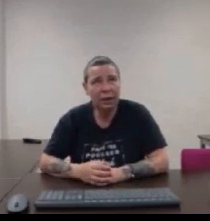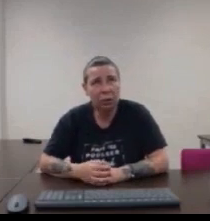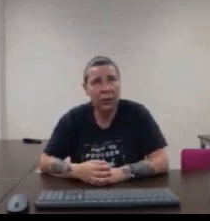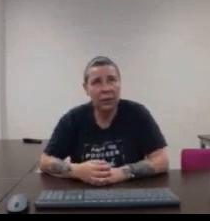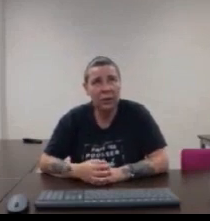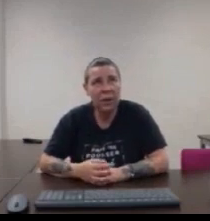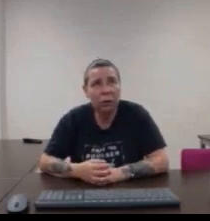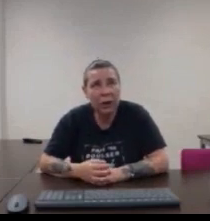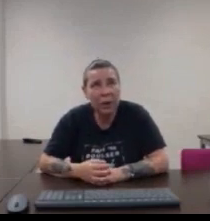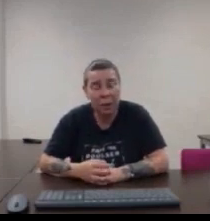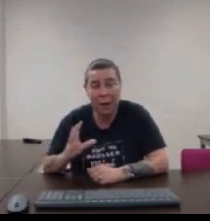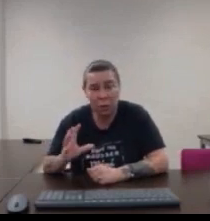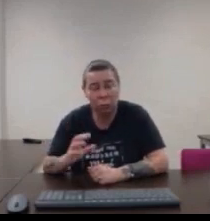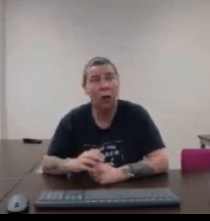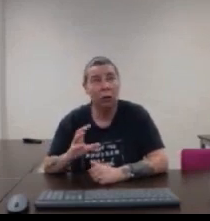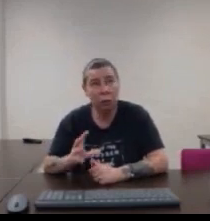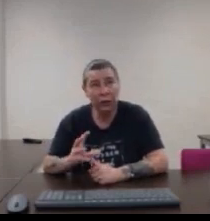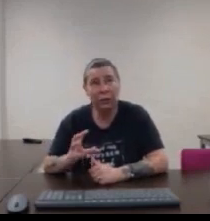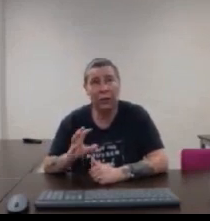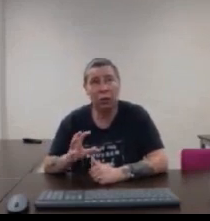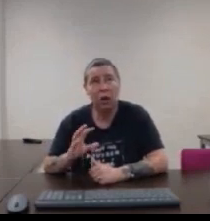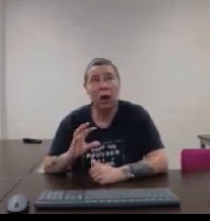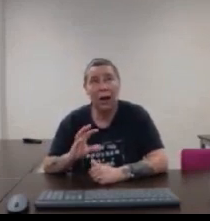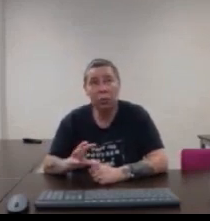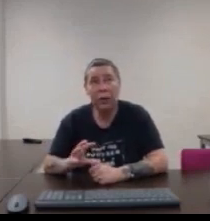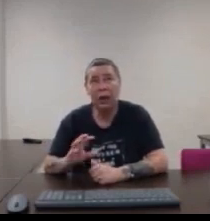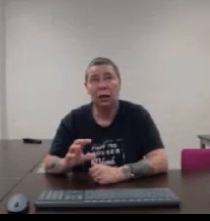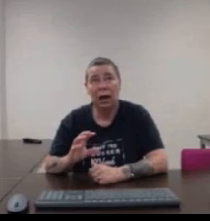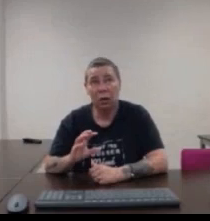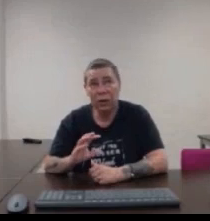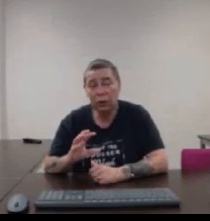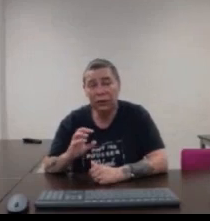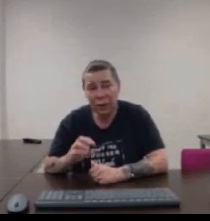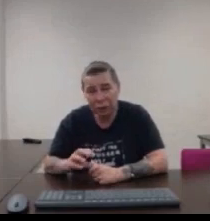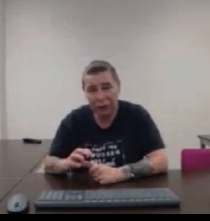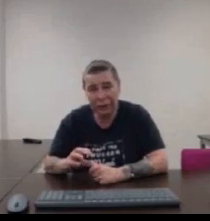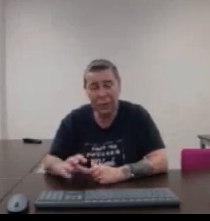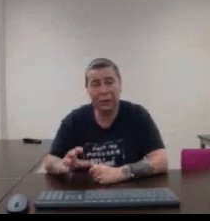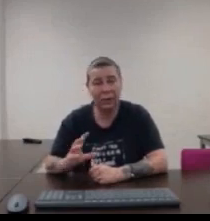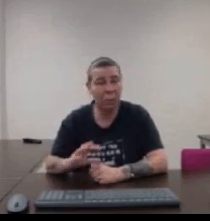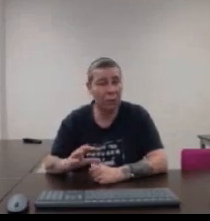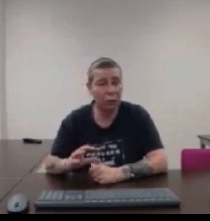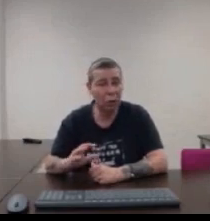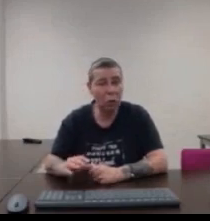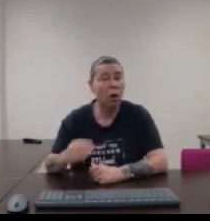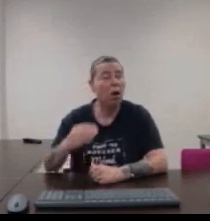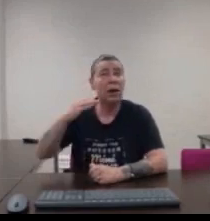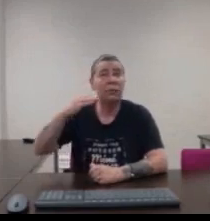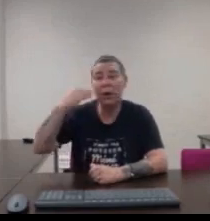seuil-là, il est à 85 décibels, on n'en est pas là. Par contre, ce qu'on sait, c'est que un bruit au niveau de 55 décibels, ce qui représente en